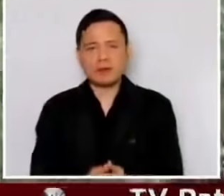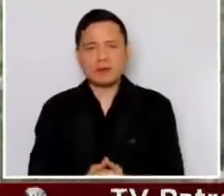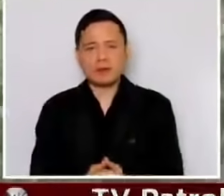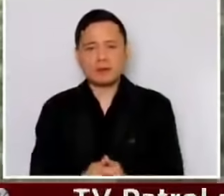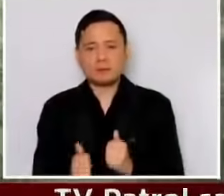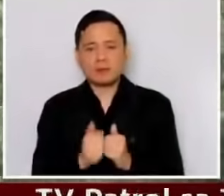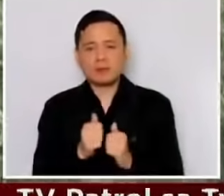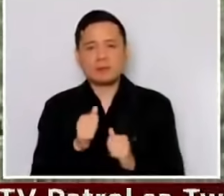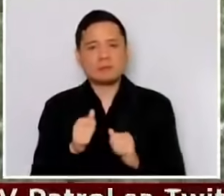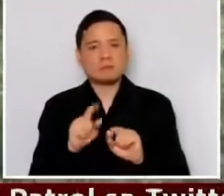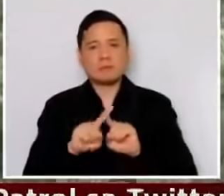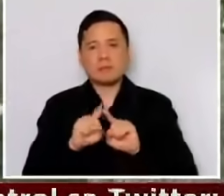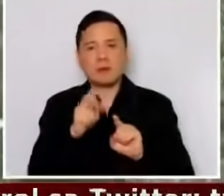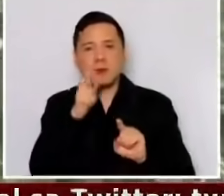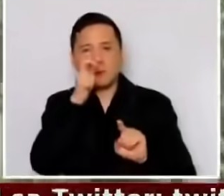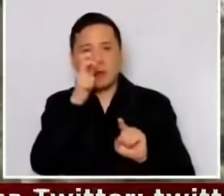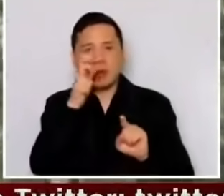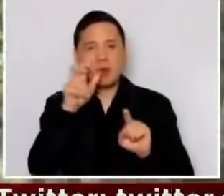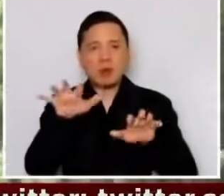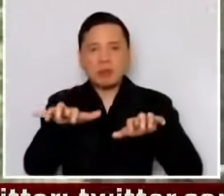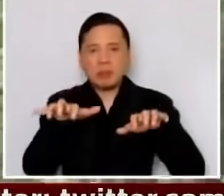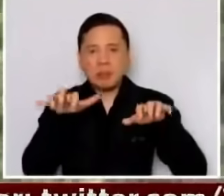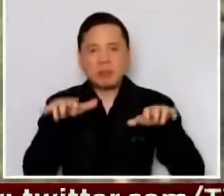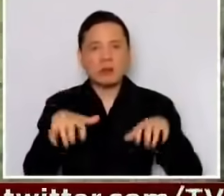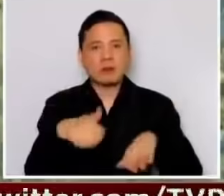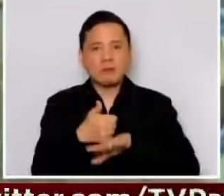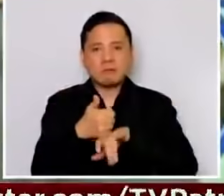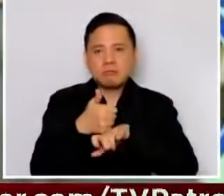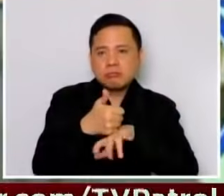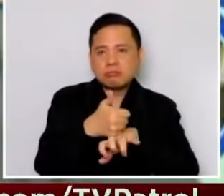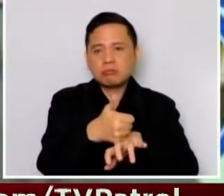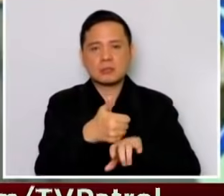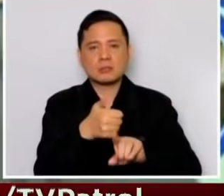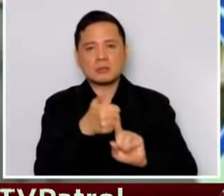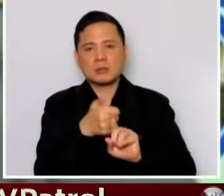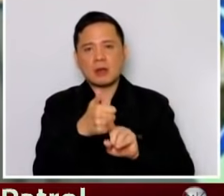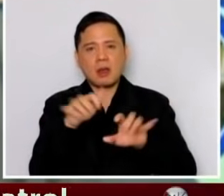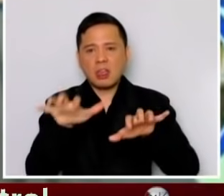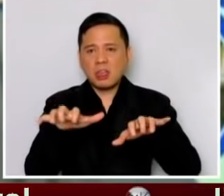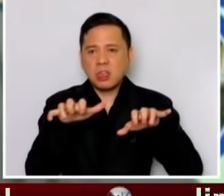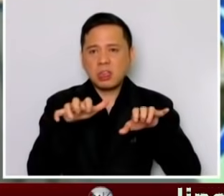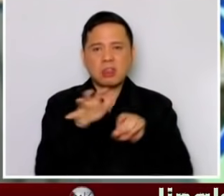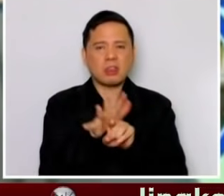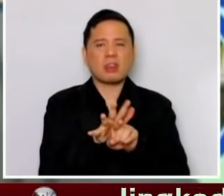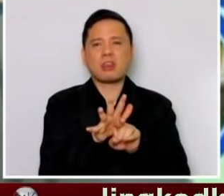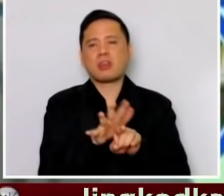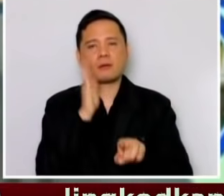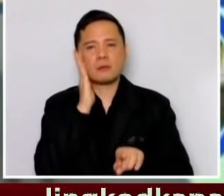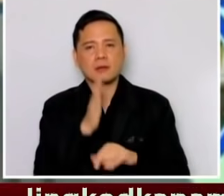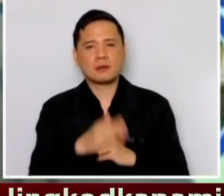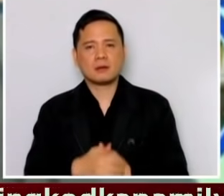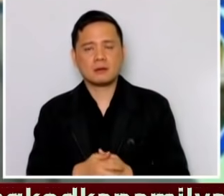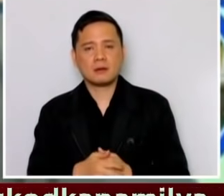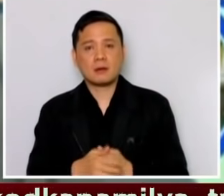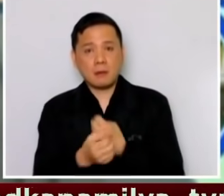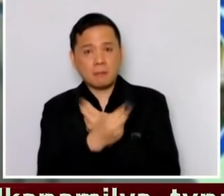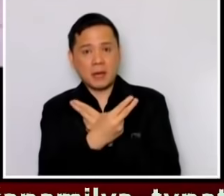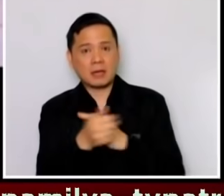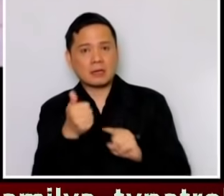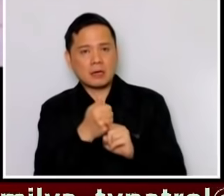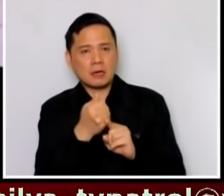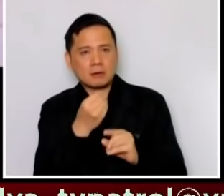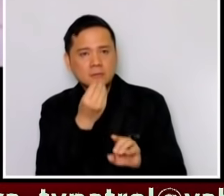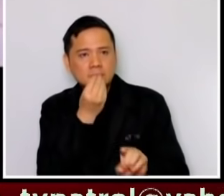kanilang nararamdaman, for example, mga hunting, pag-angaso sa kanila, is na-feel nila na kailangan nilang lumipat sa ibang